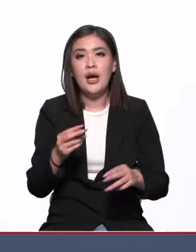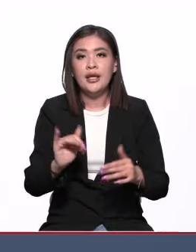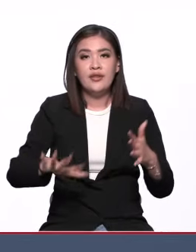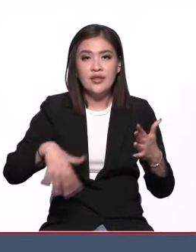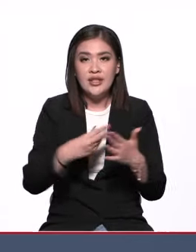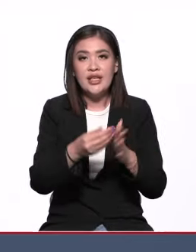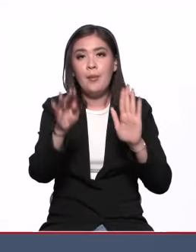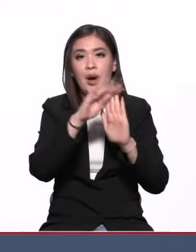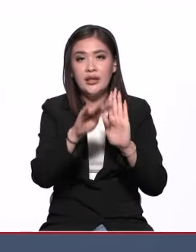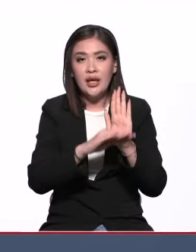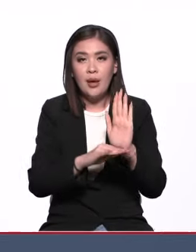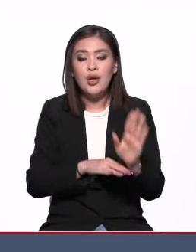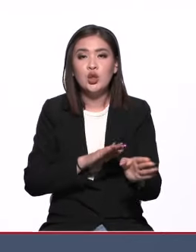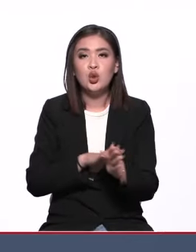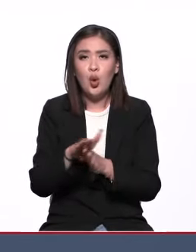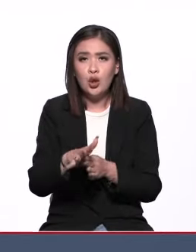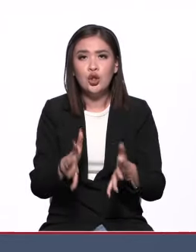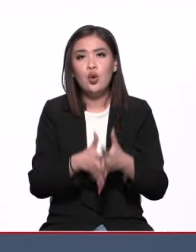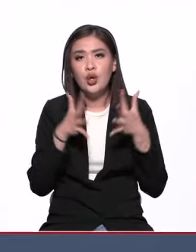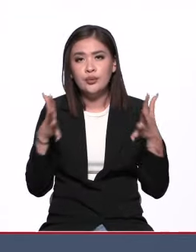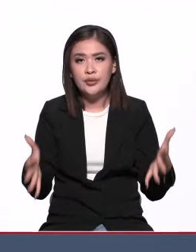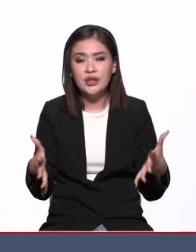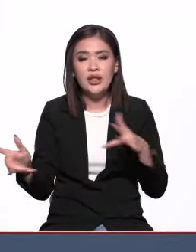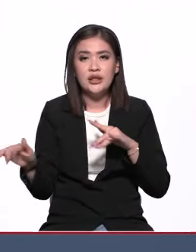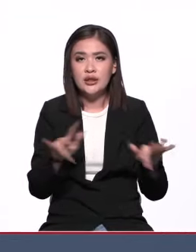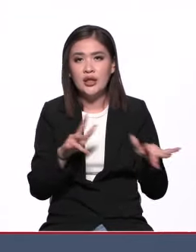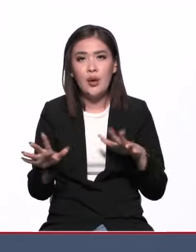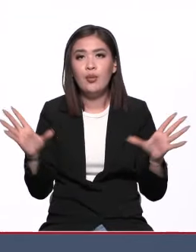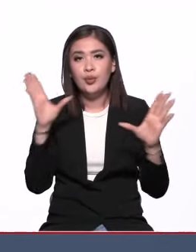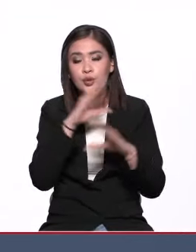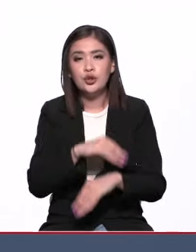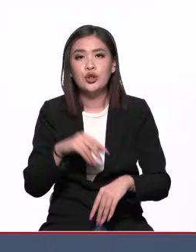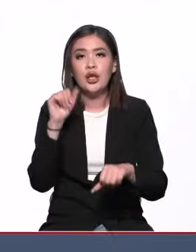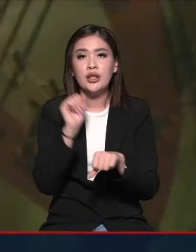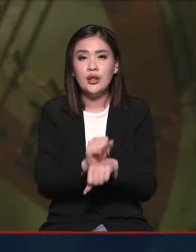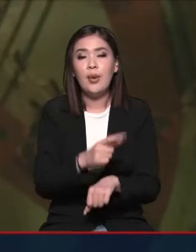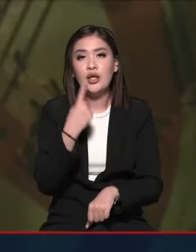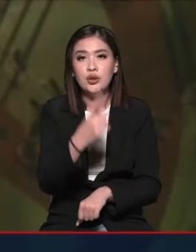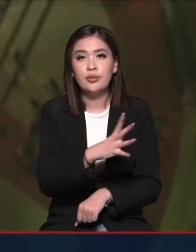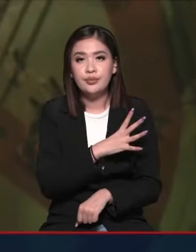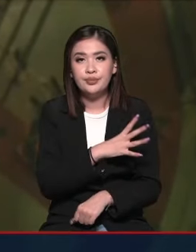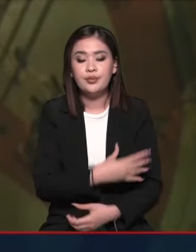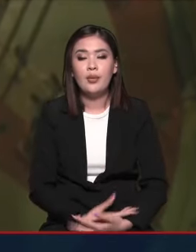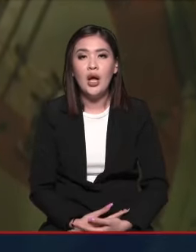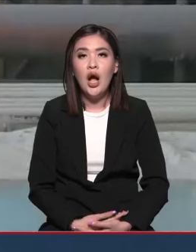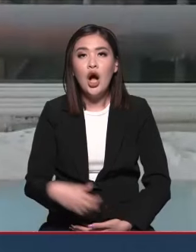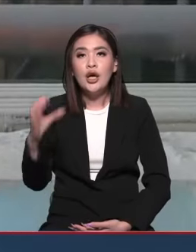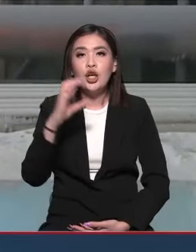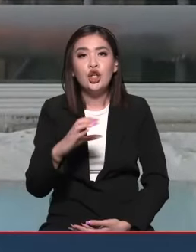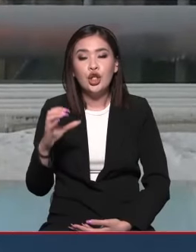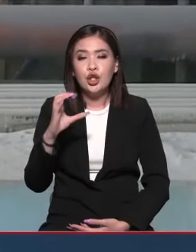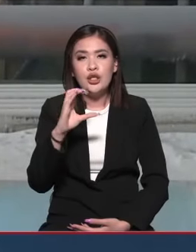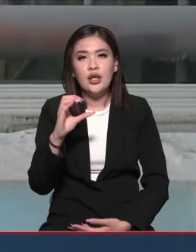инвестициялық бағдарламаларды толық көлемде іске асыру мүмкіндігін шектейтін атап өткен жөн. Түйіндей келе, қыркүйектің ортасына